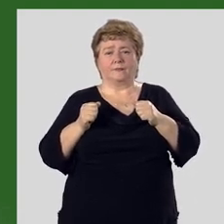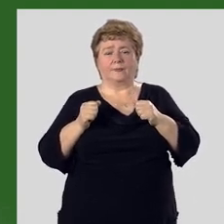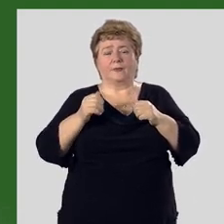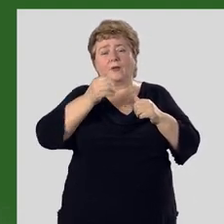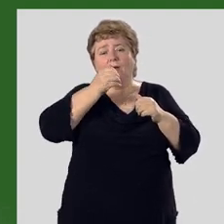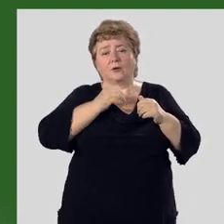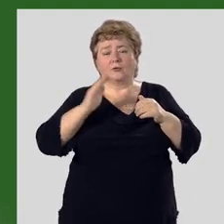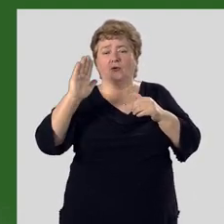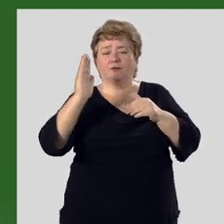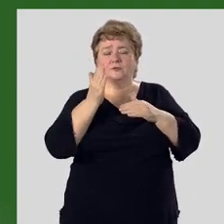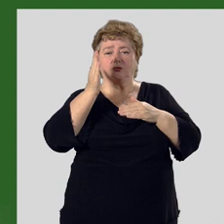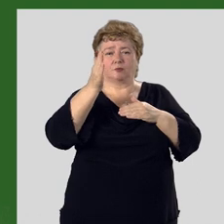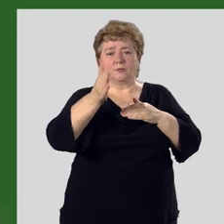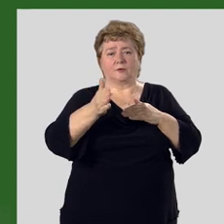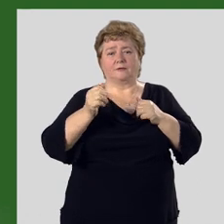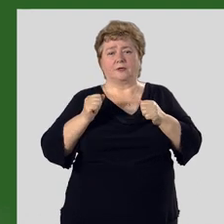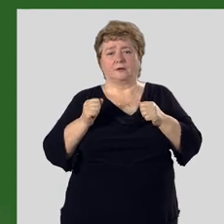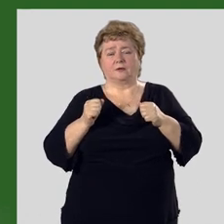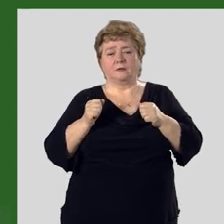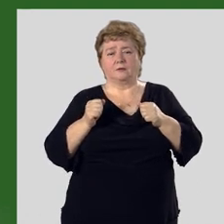В юго-восточном направлении.